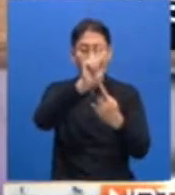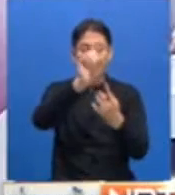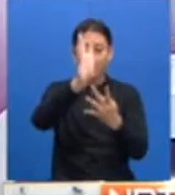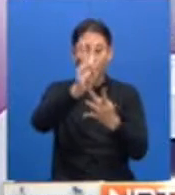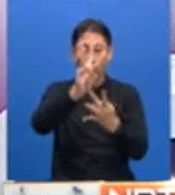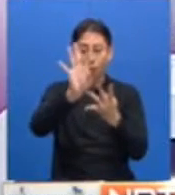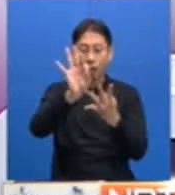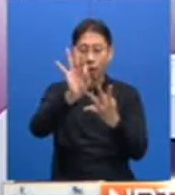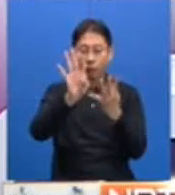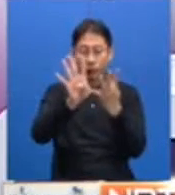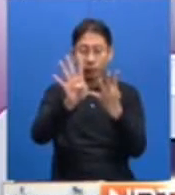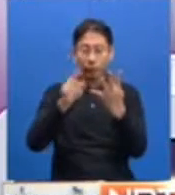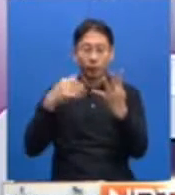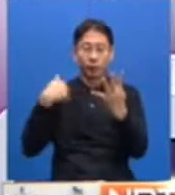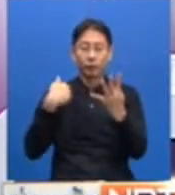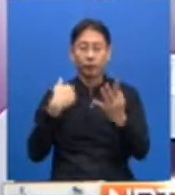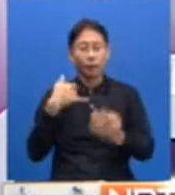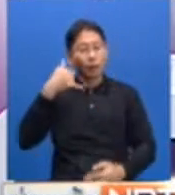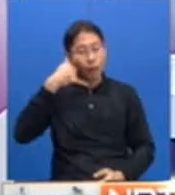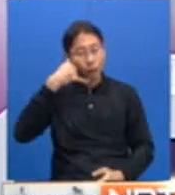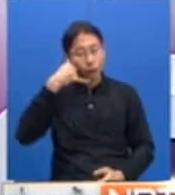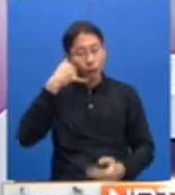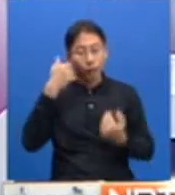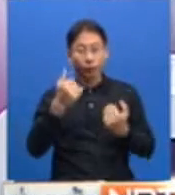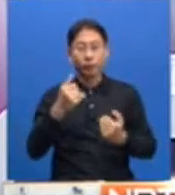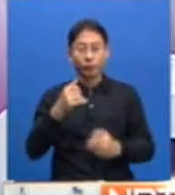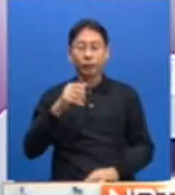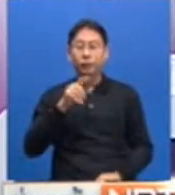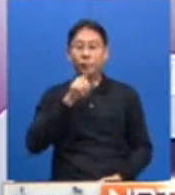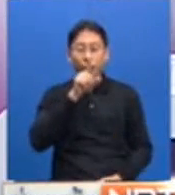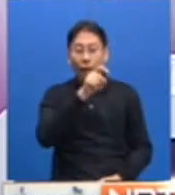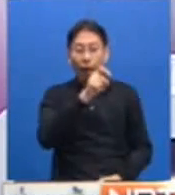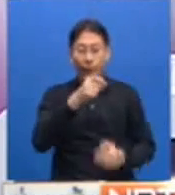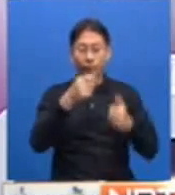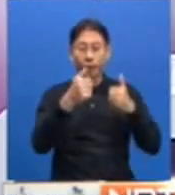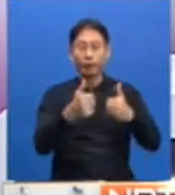สำหรับการขอความช่วยเหลือและขอรับข้อมูลต่างๆก็สามารถติดต่อได้นะคะ